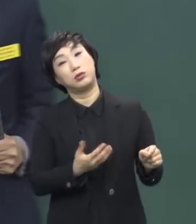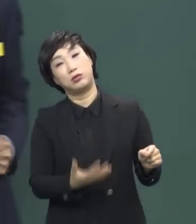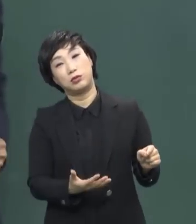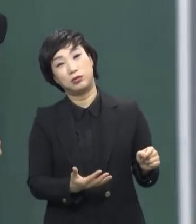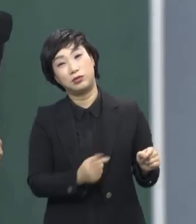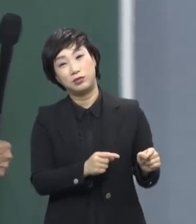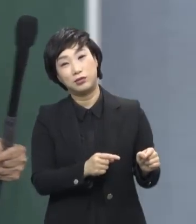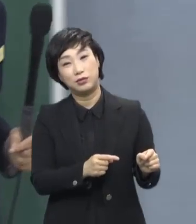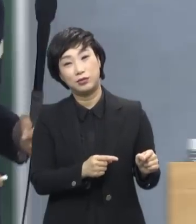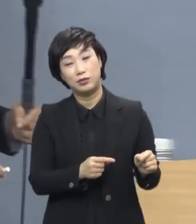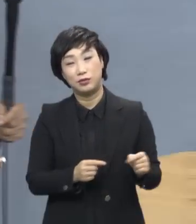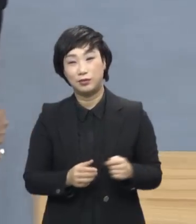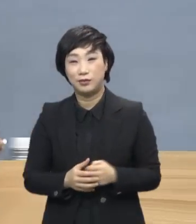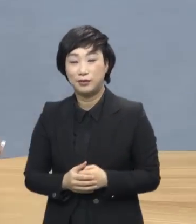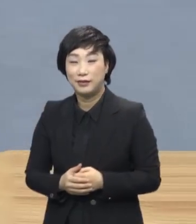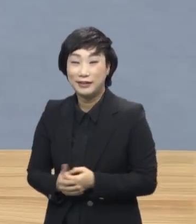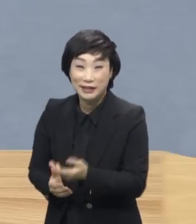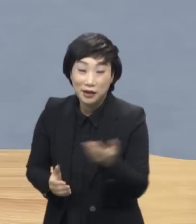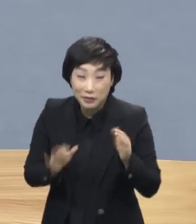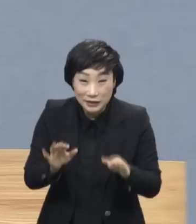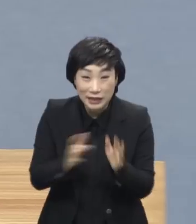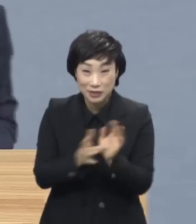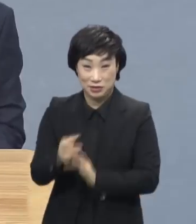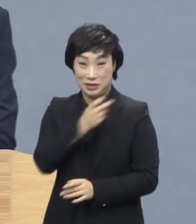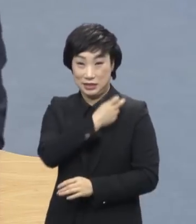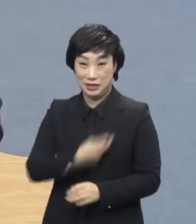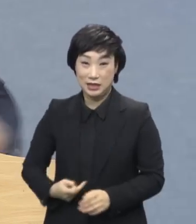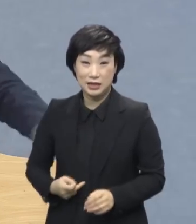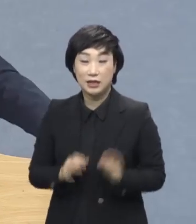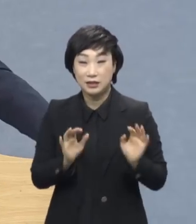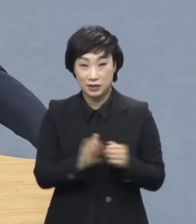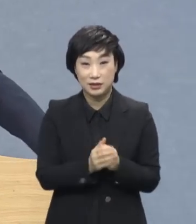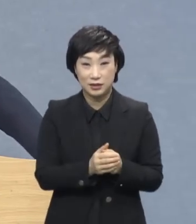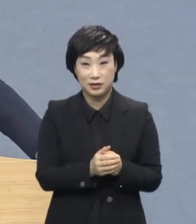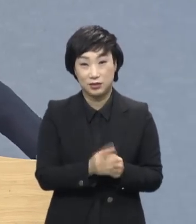걷느냐. 자, 제자들이 그랬는데